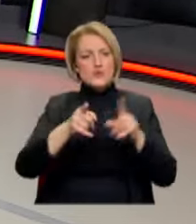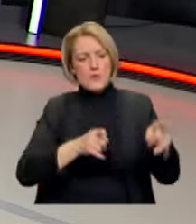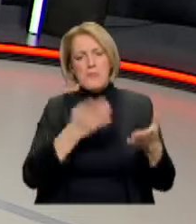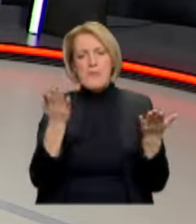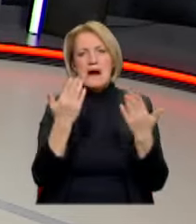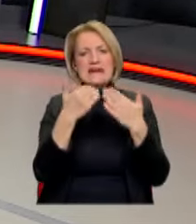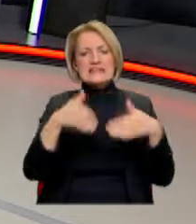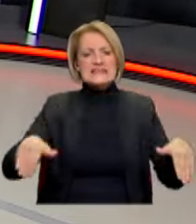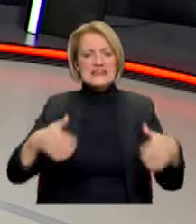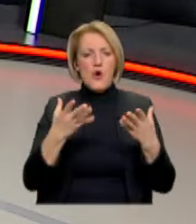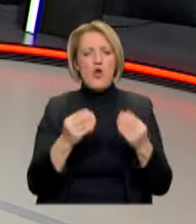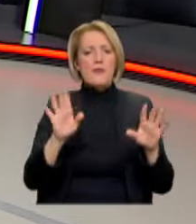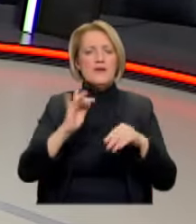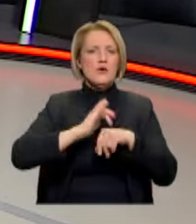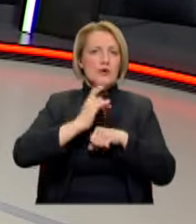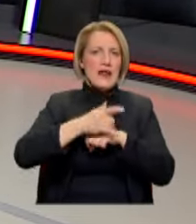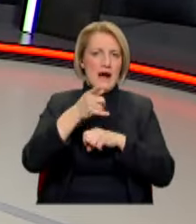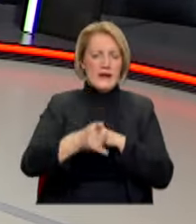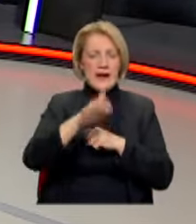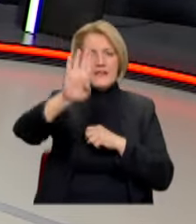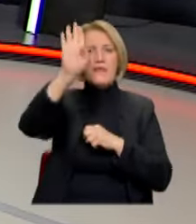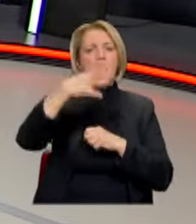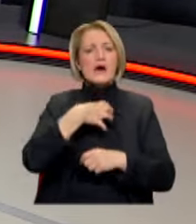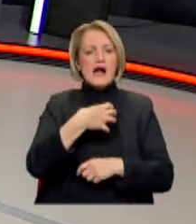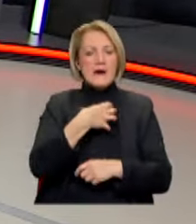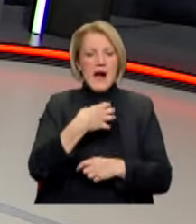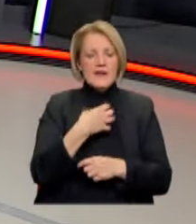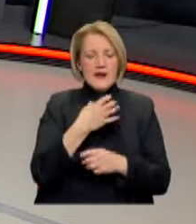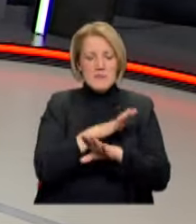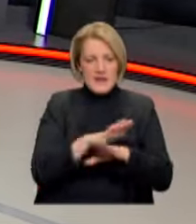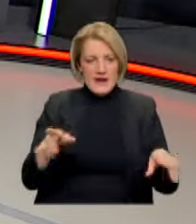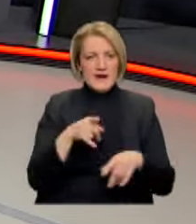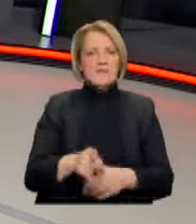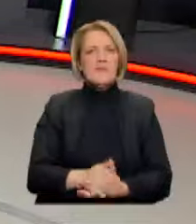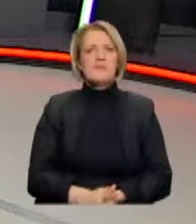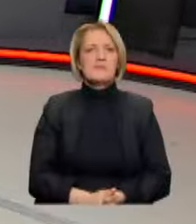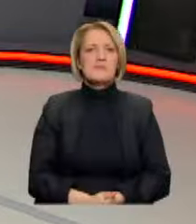biçimde sınırlanamadığı ülkelerde demokrasi kendi kendini yer.